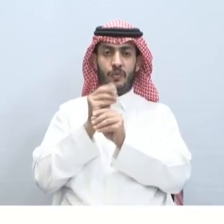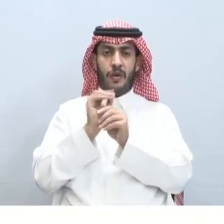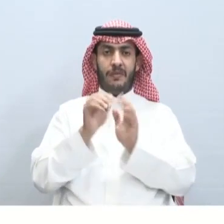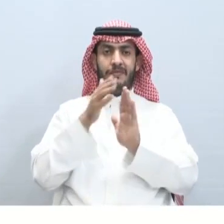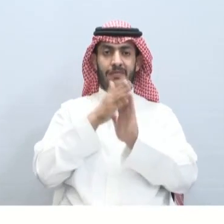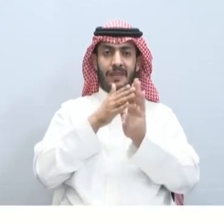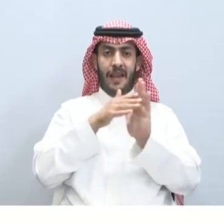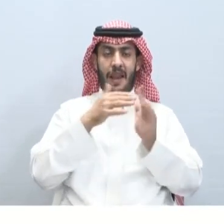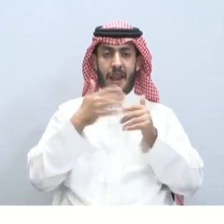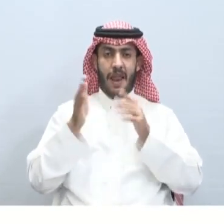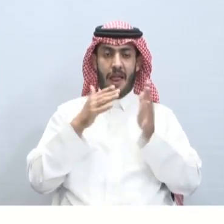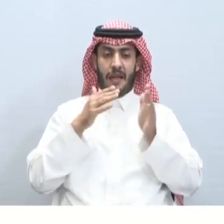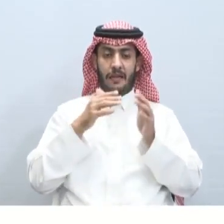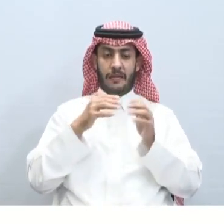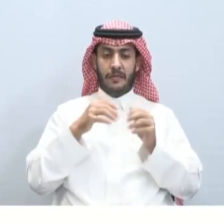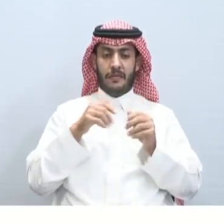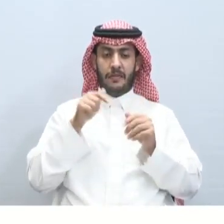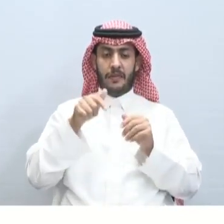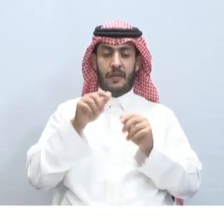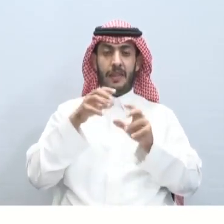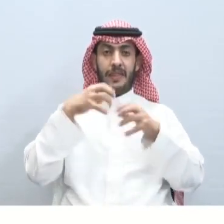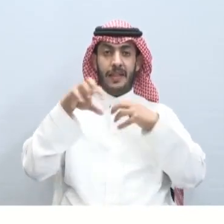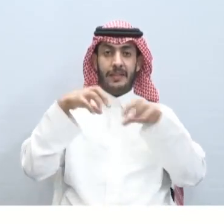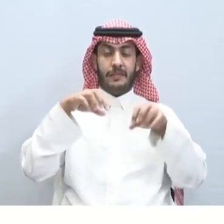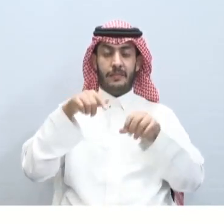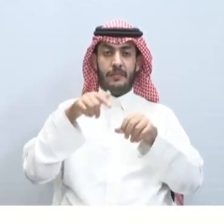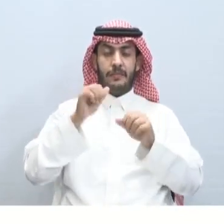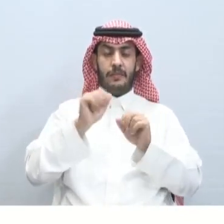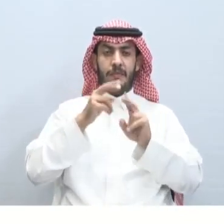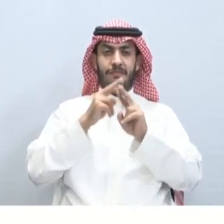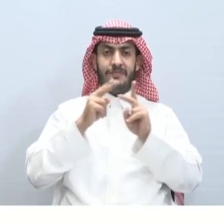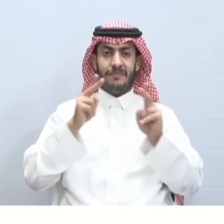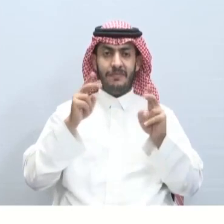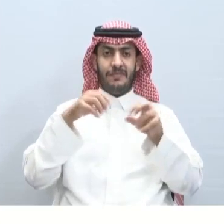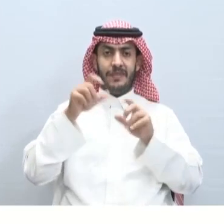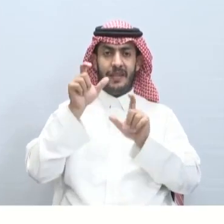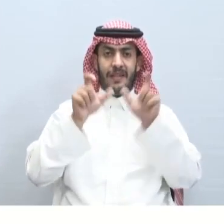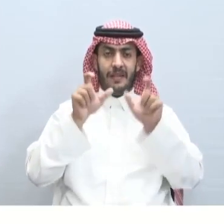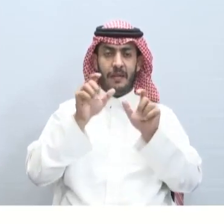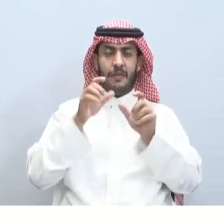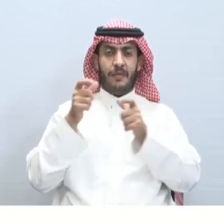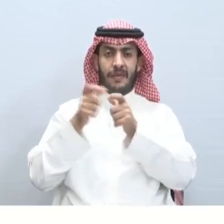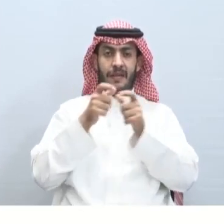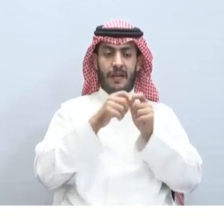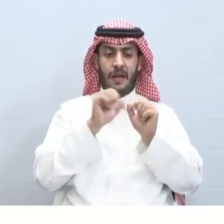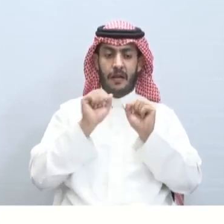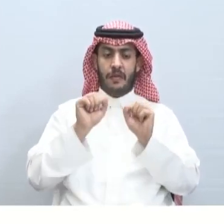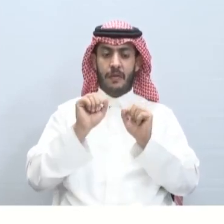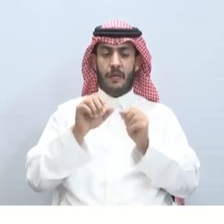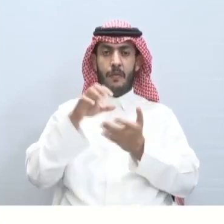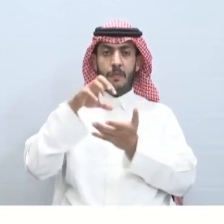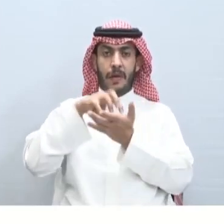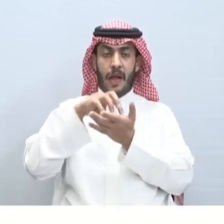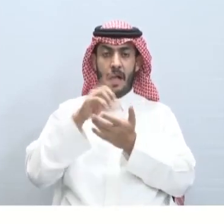شرائح هذه الفئات اوهذا التقسيم قد يكون على عده فئات مهمه ذكرنا منها الموقع